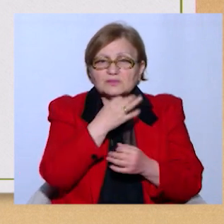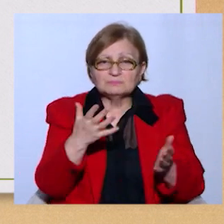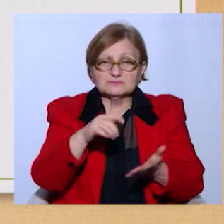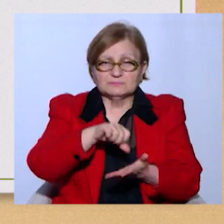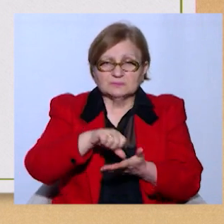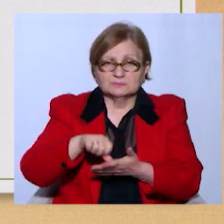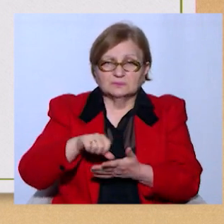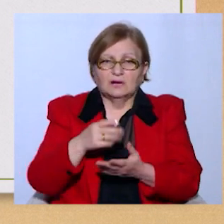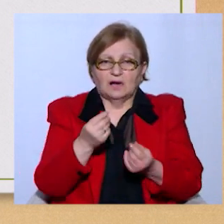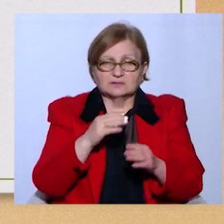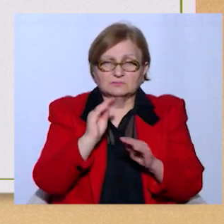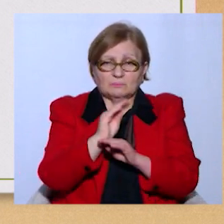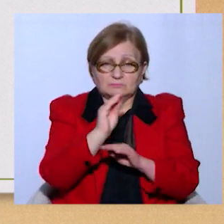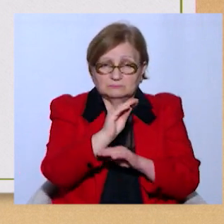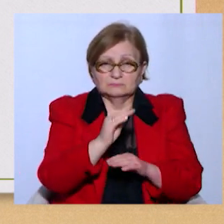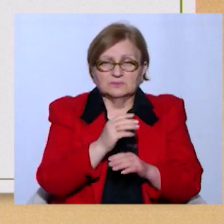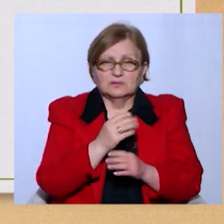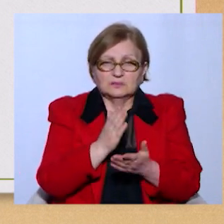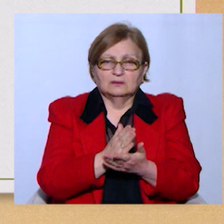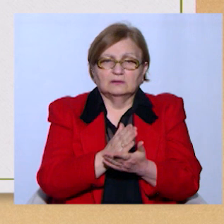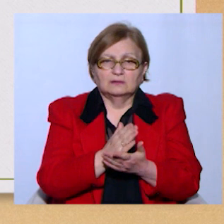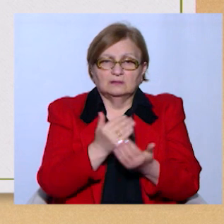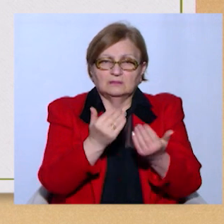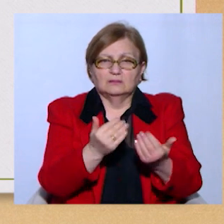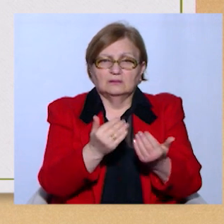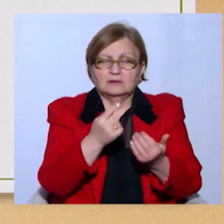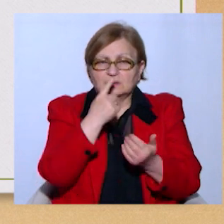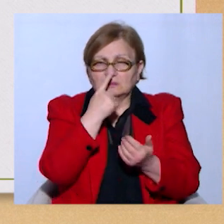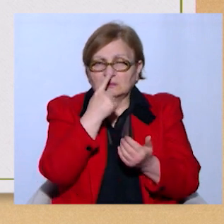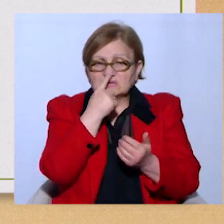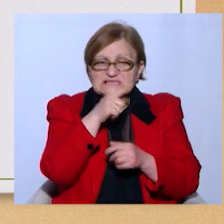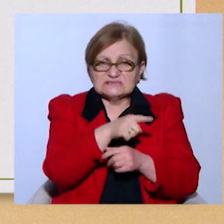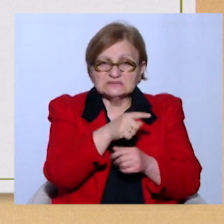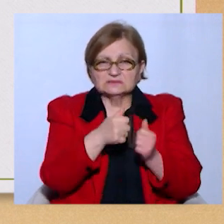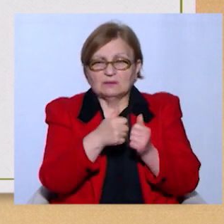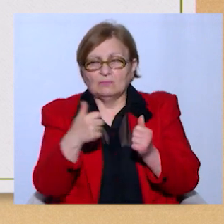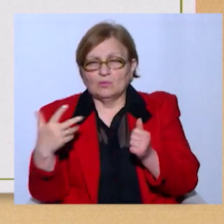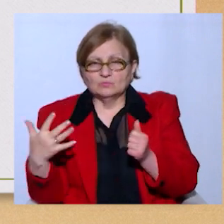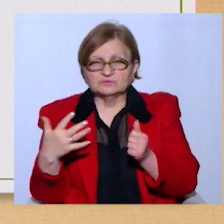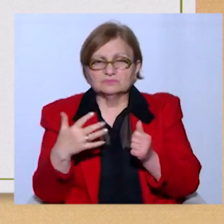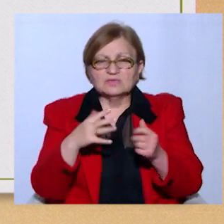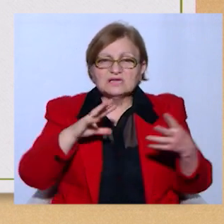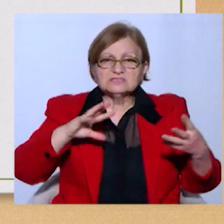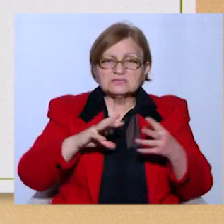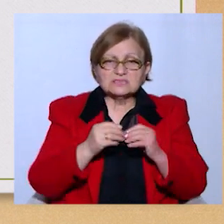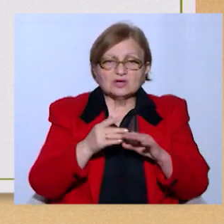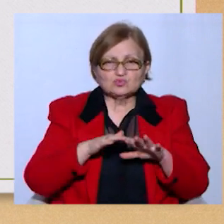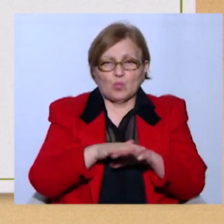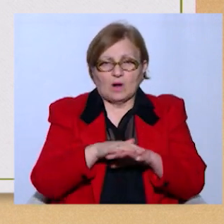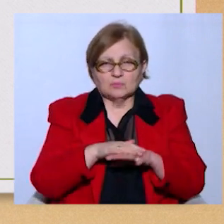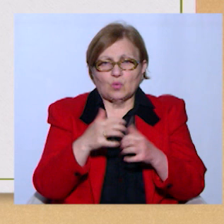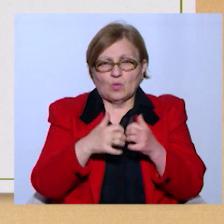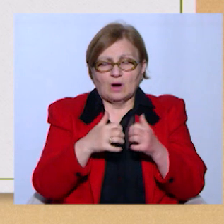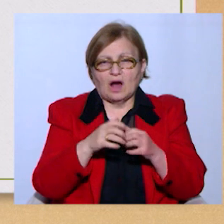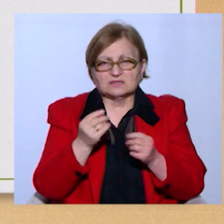წევრი, არითმეტიკული პროგრესიის ნებისმიერი წევრი არის მისი წინა და მომდევნო წევრების საშუალო არითმეტიკული და